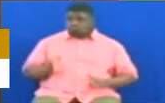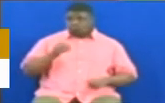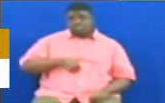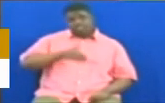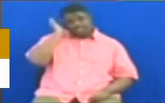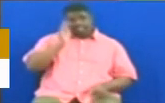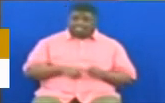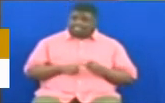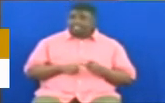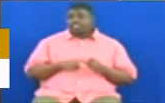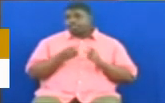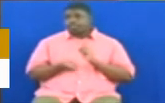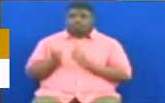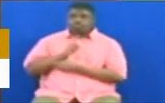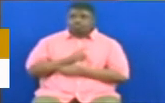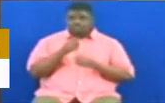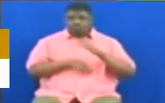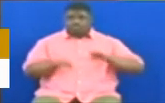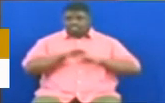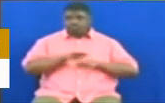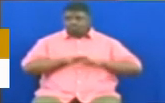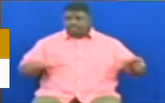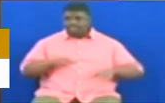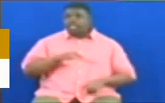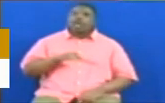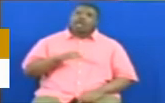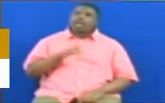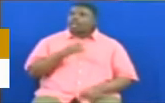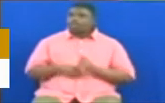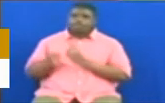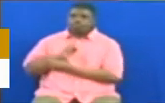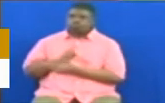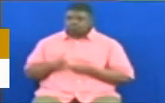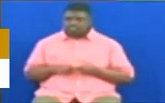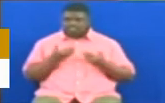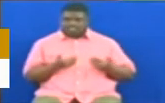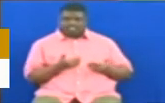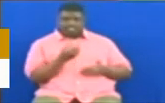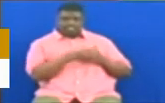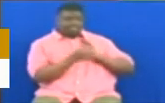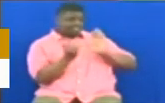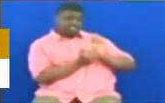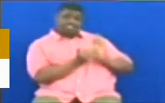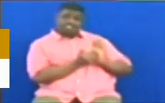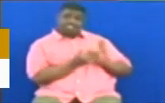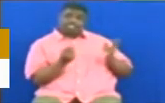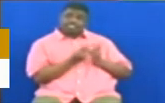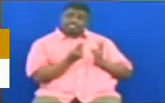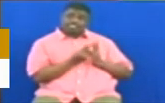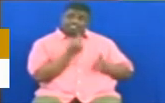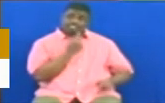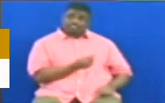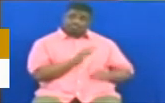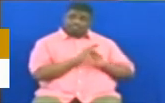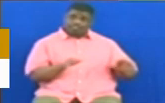Mapinduzi na mwenyekiti wa Baraza la Mapinduzi. Sasa katika sheria, mheshimiwa mwenyekiti, kama ambavyo umekishadokeza